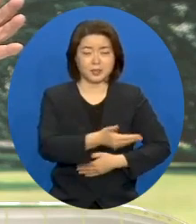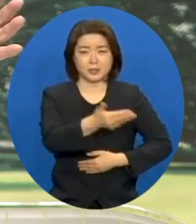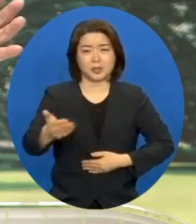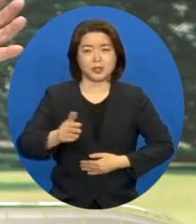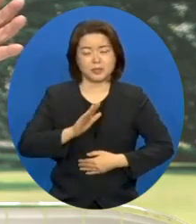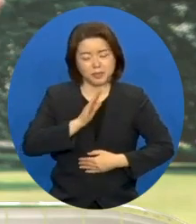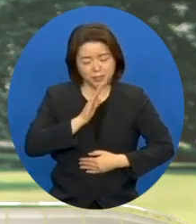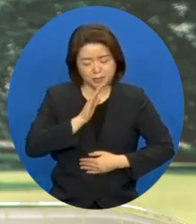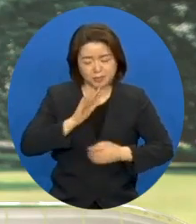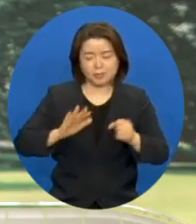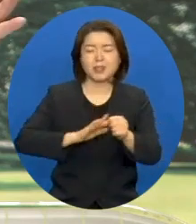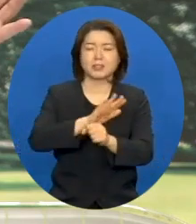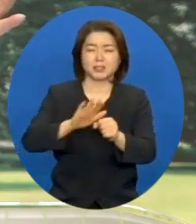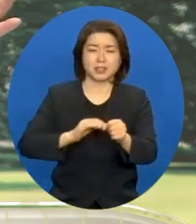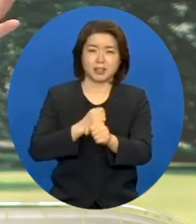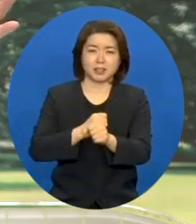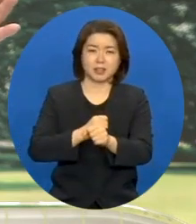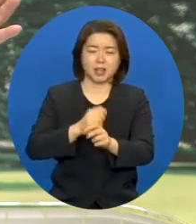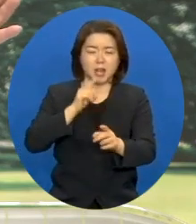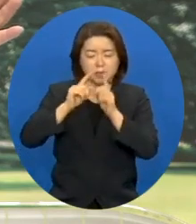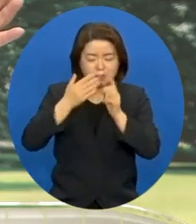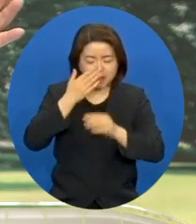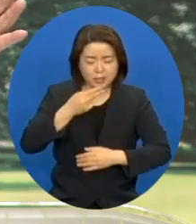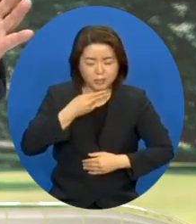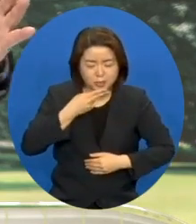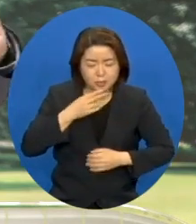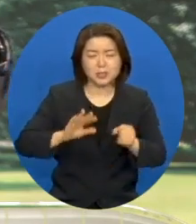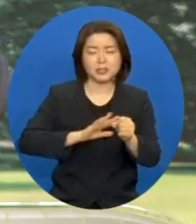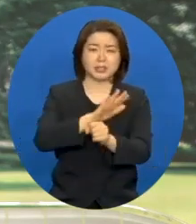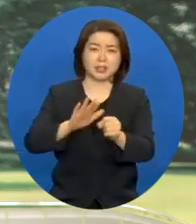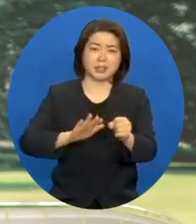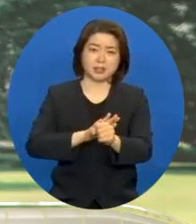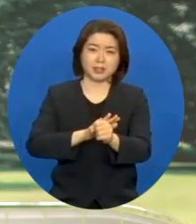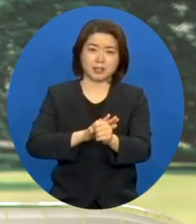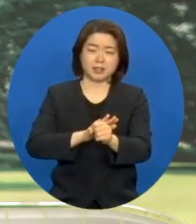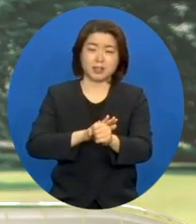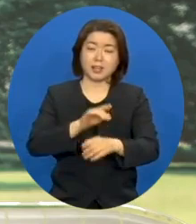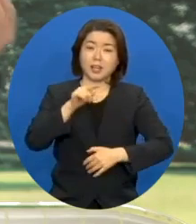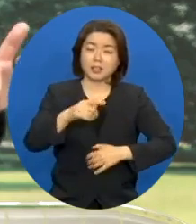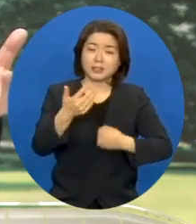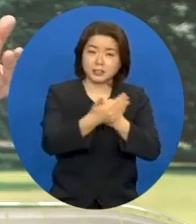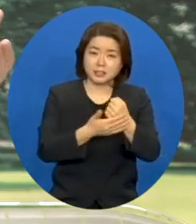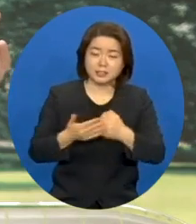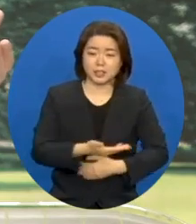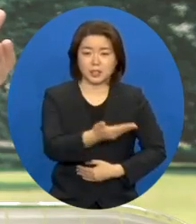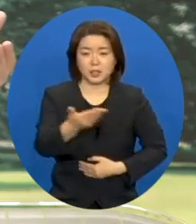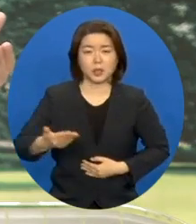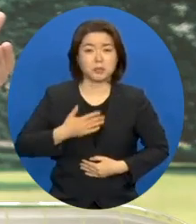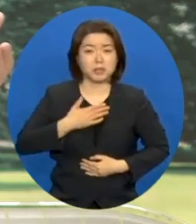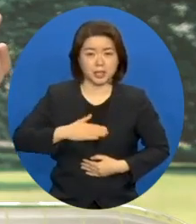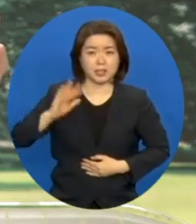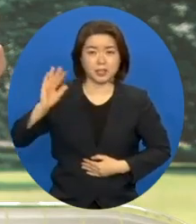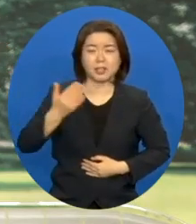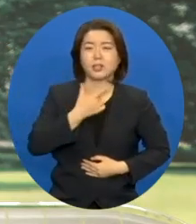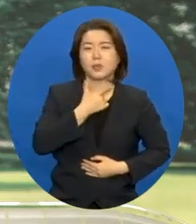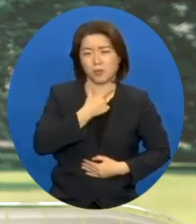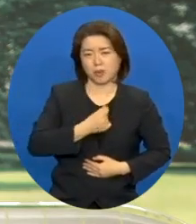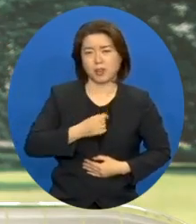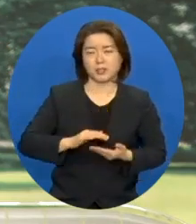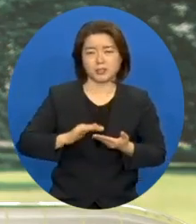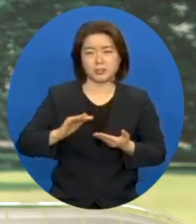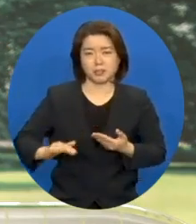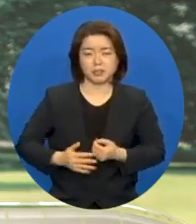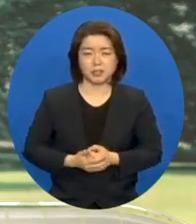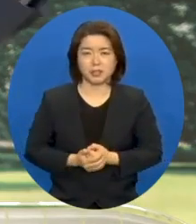사랑하세요. 말할 수 없이 사랑하세요. 그리고 그 은혜를 여러분이 알게 되기를 원하세요.